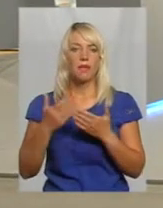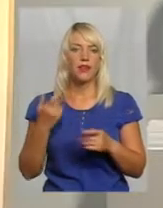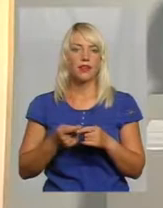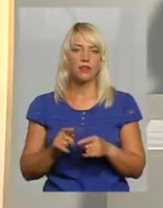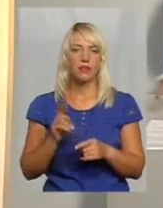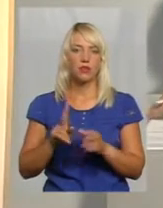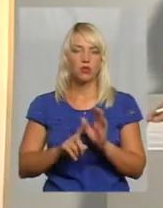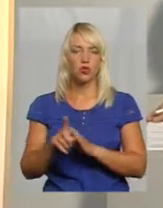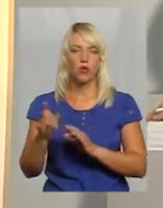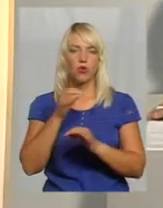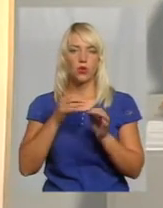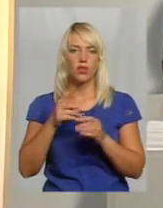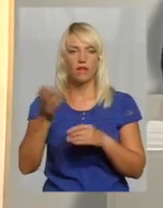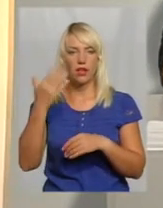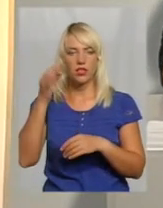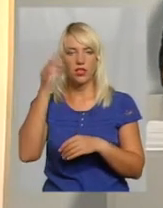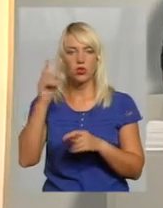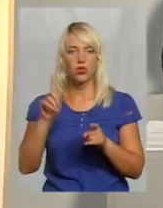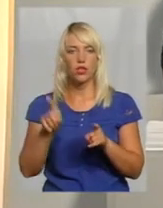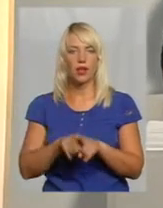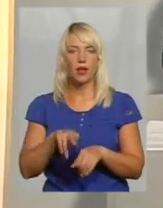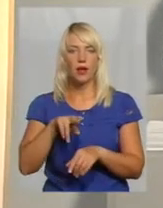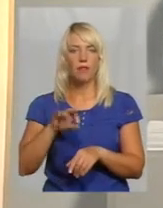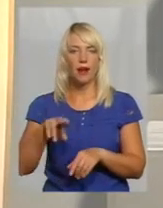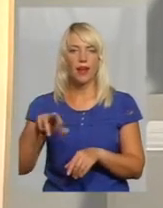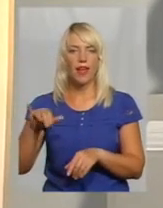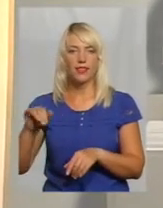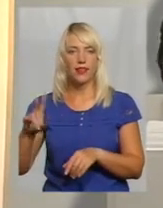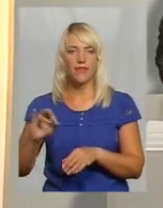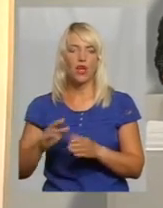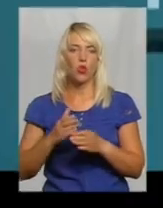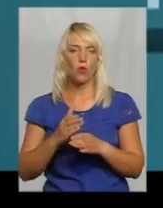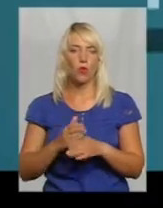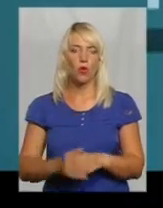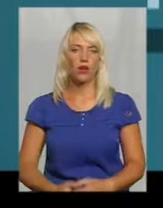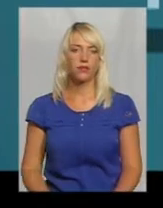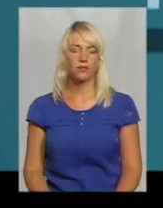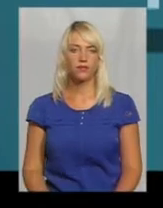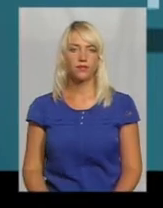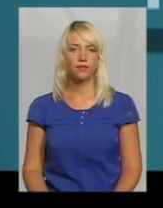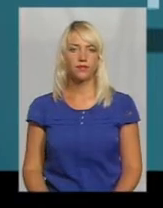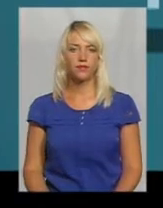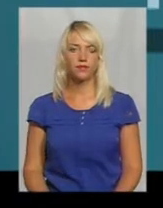давайте нагадаємо, що таке паліативна допомога у короткій довідці. Прошу.